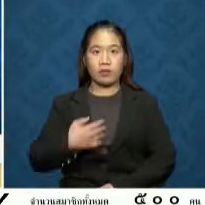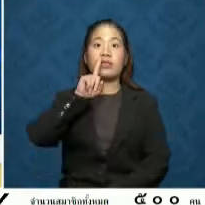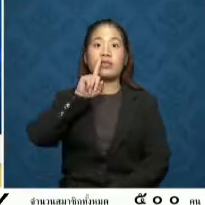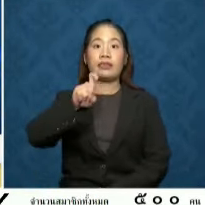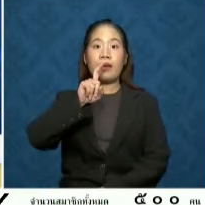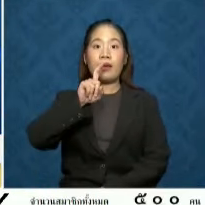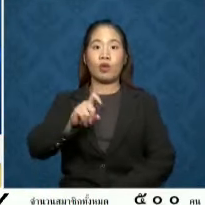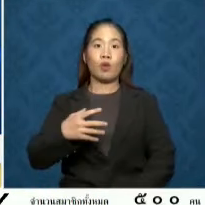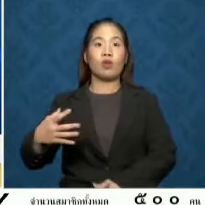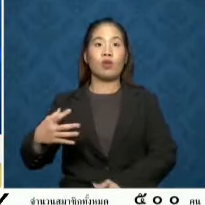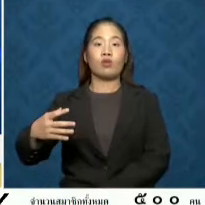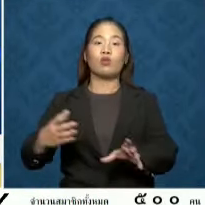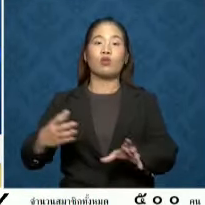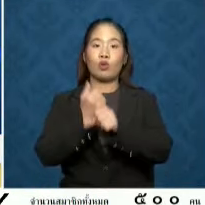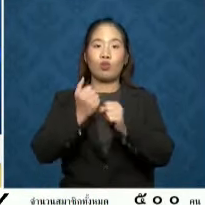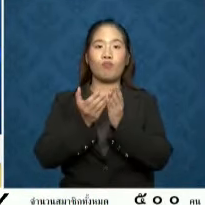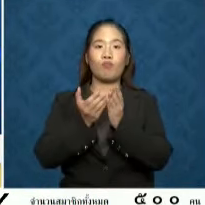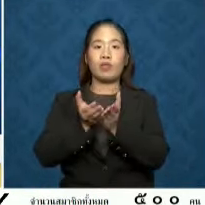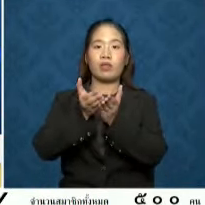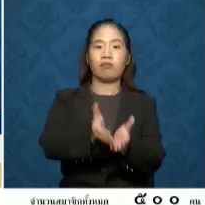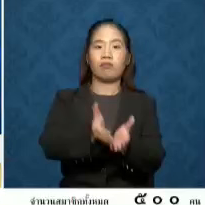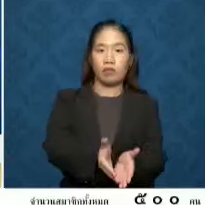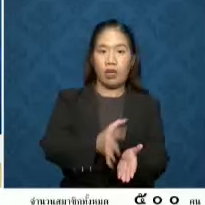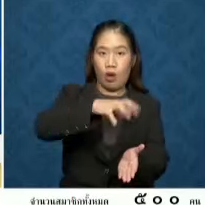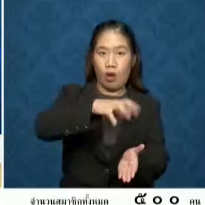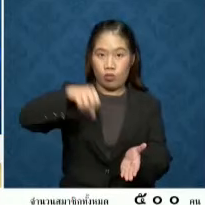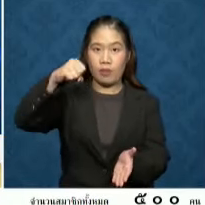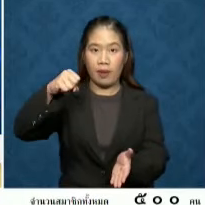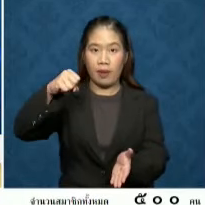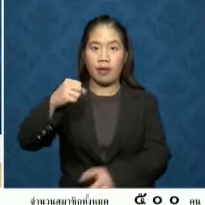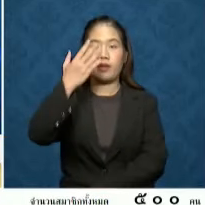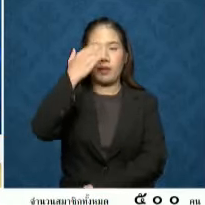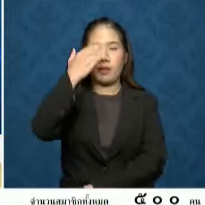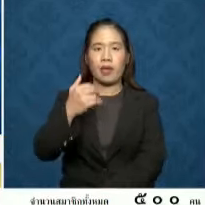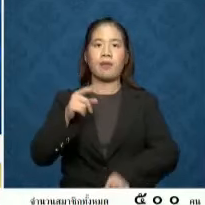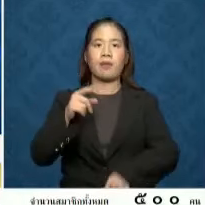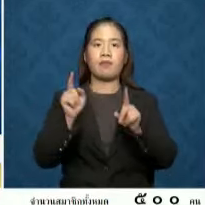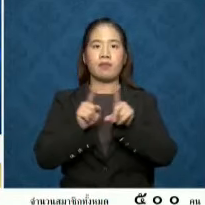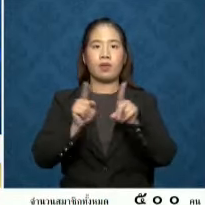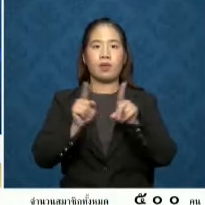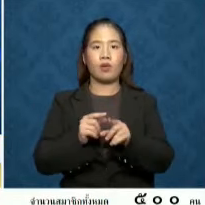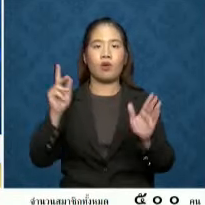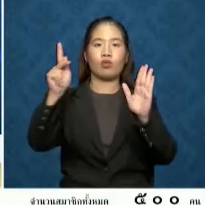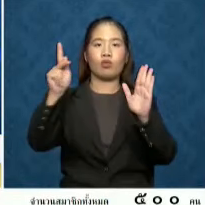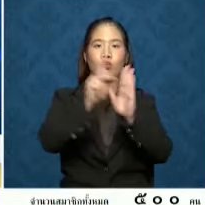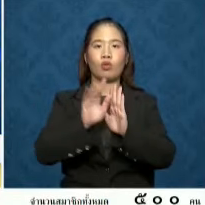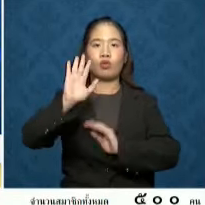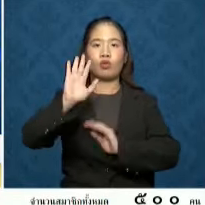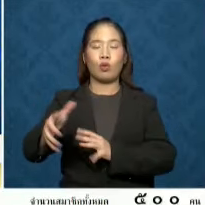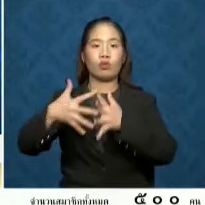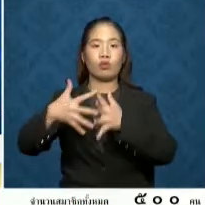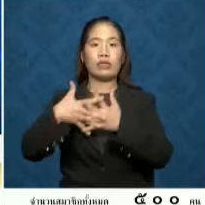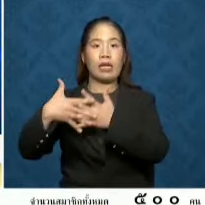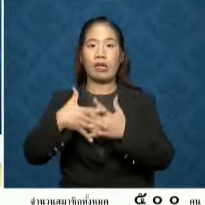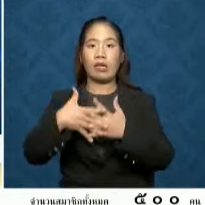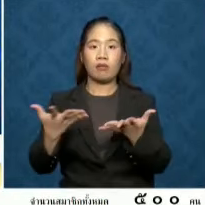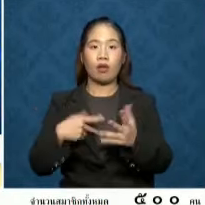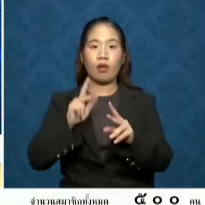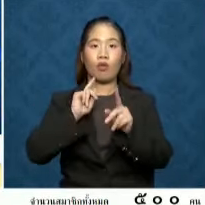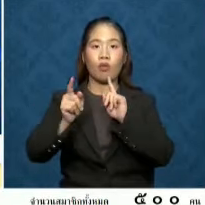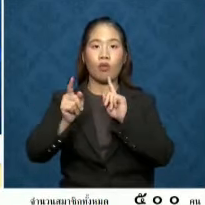ไรท่านตอบว่าการล้มประมูลนั้นเกิดเหตุจากการที่เราไม่สามารถฝืนข้อตกลงกับสหรัฐได้ข้อตกลงกับสหรัฐคืออะ